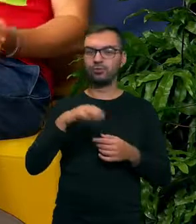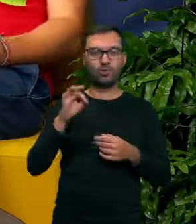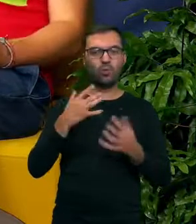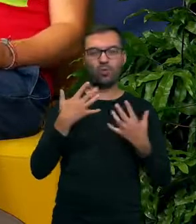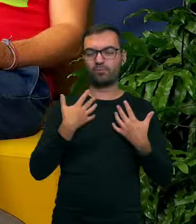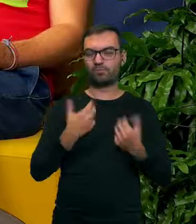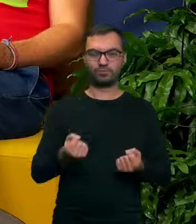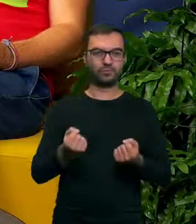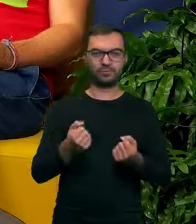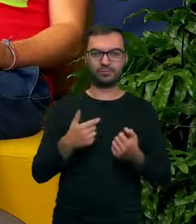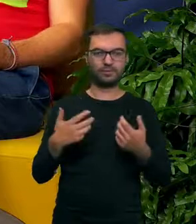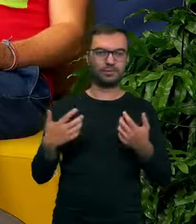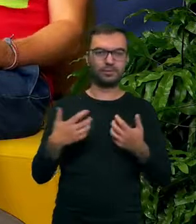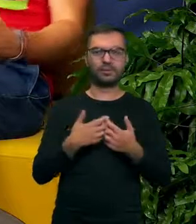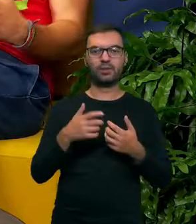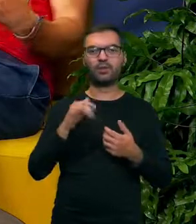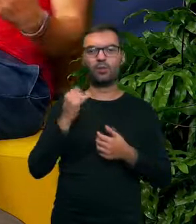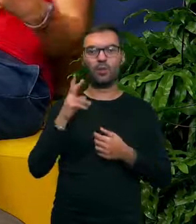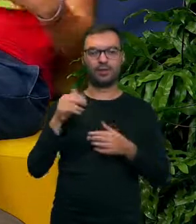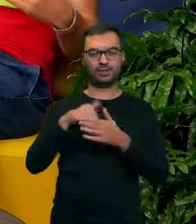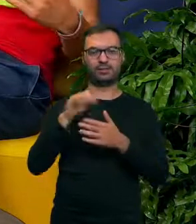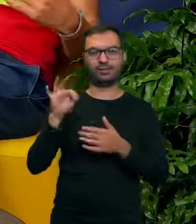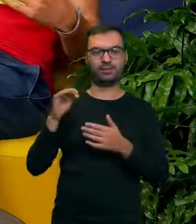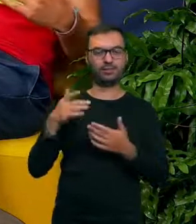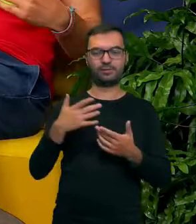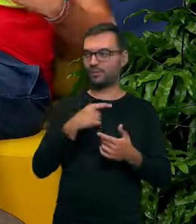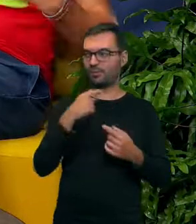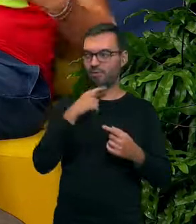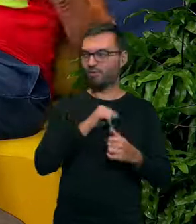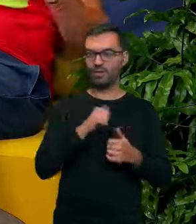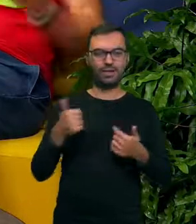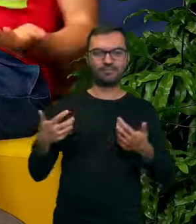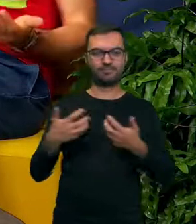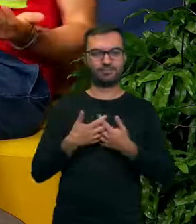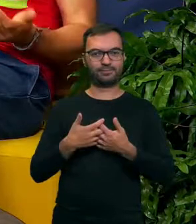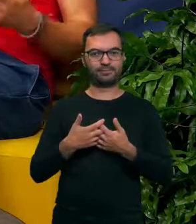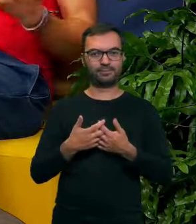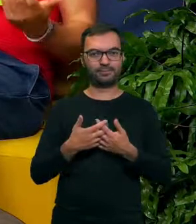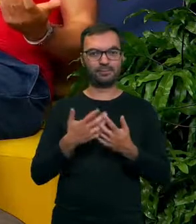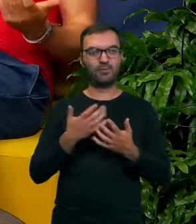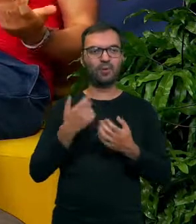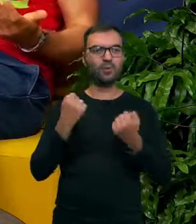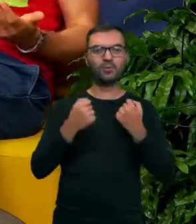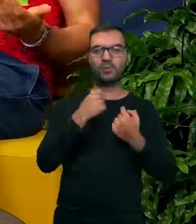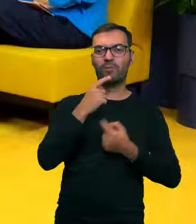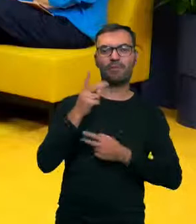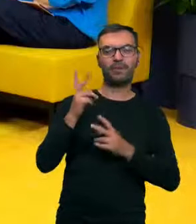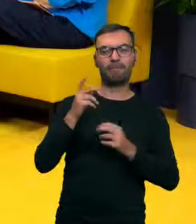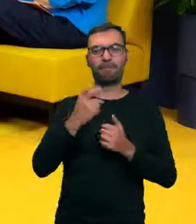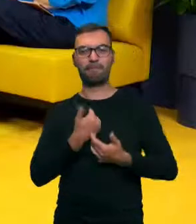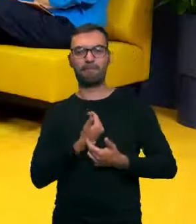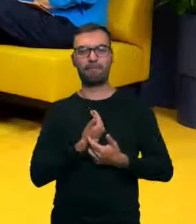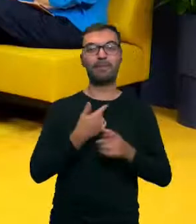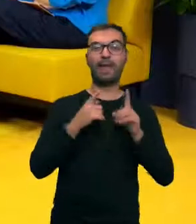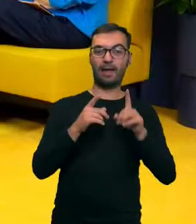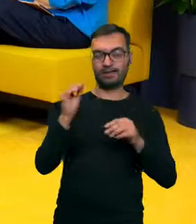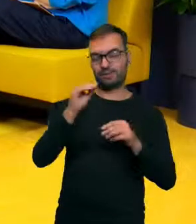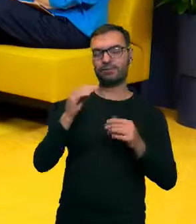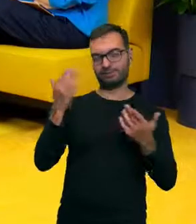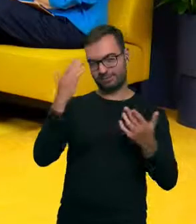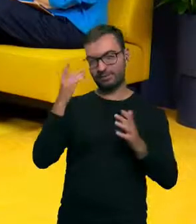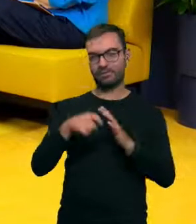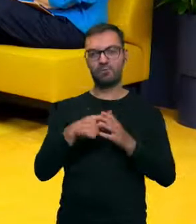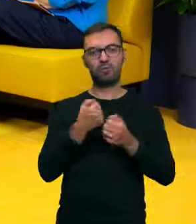utożsamić z postawą Jurka właśnie przez takie poczucie pewnego niedookreślenia, a jednocześnie, jak na bohatera